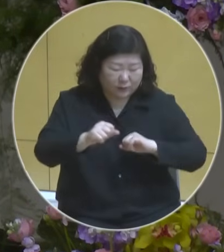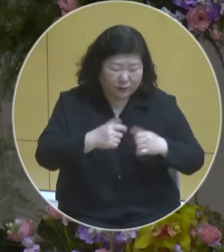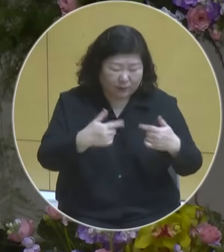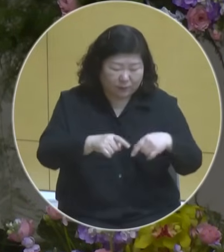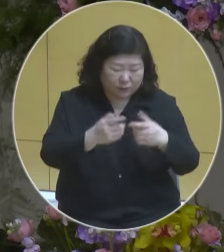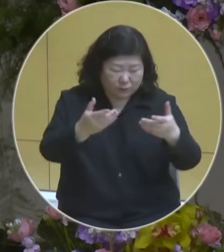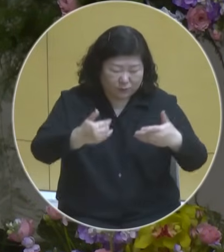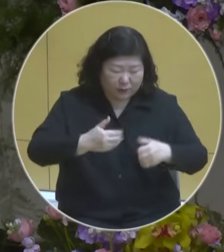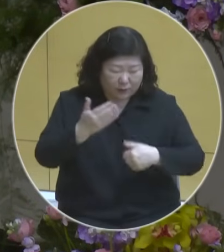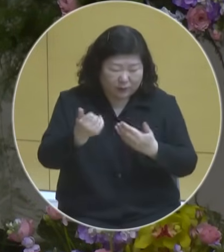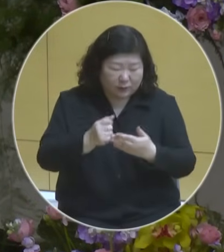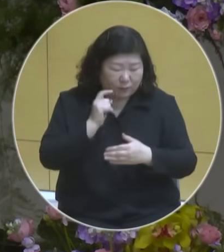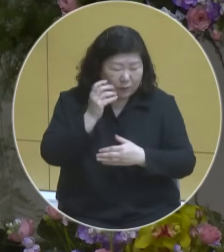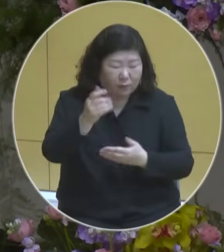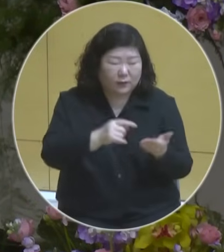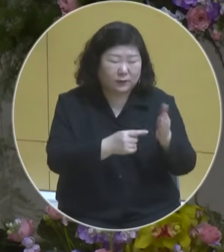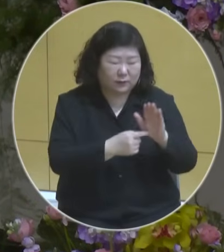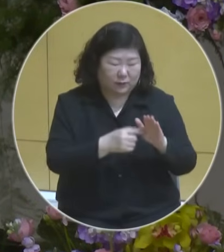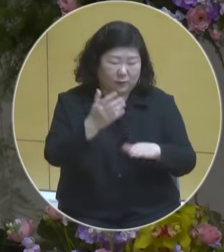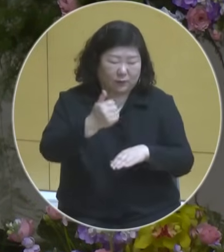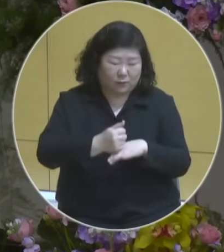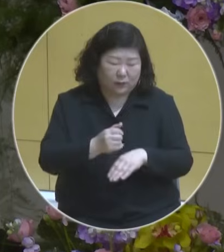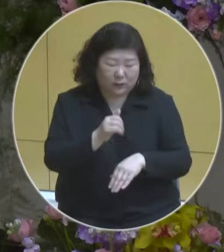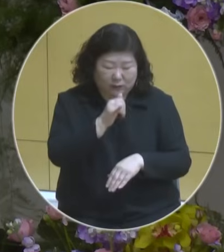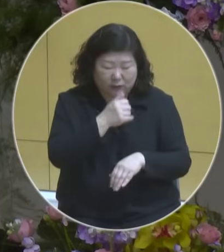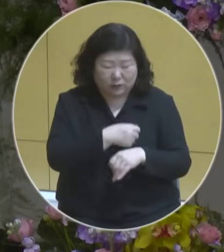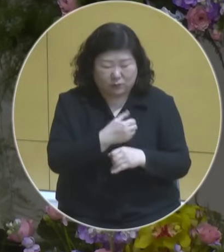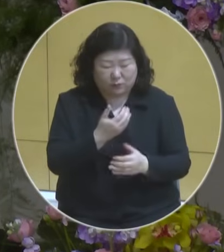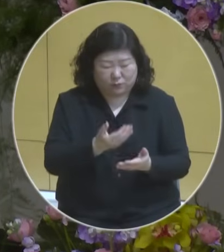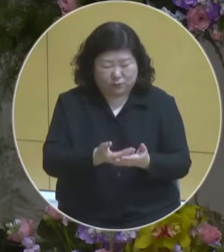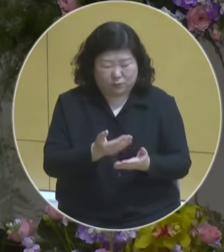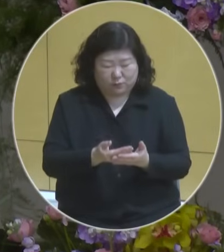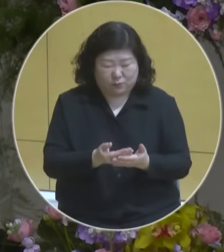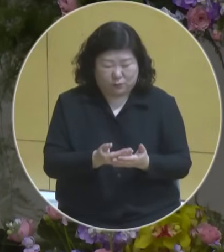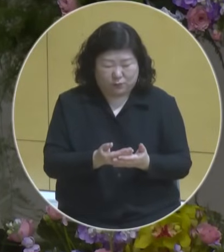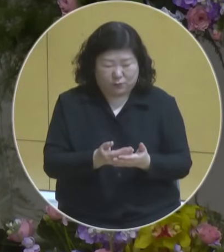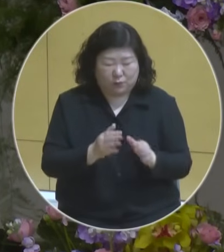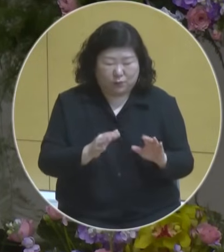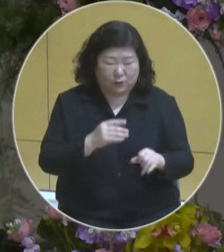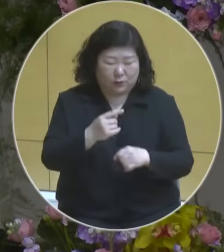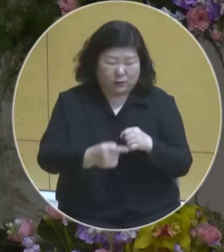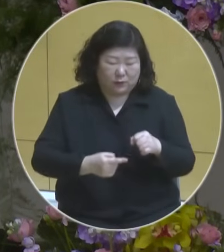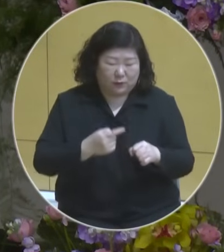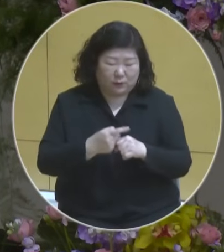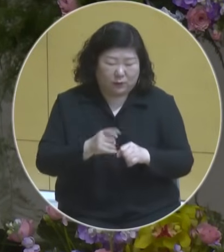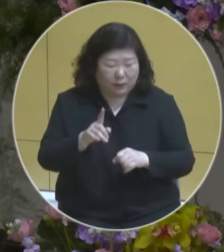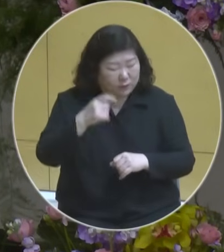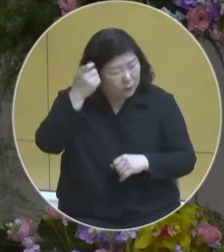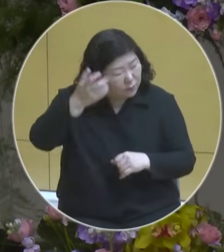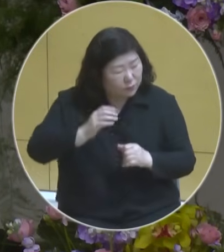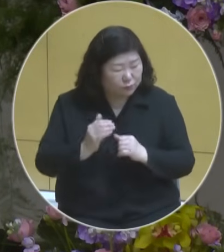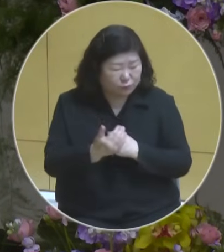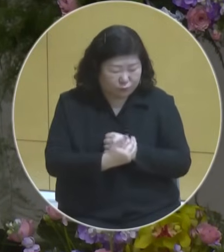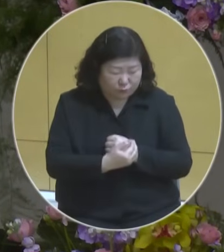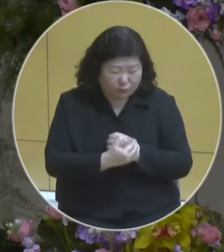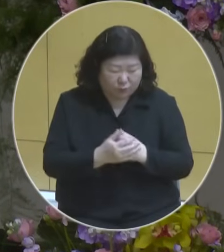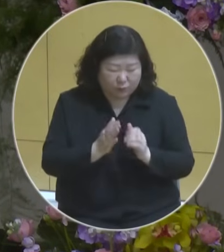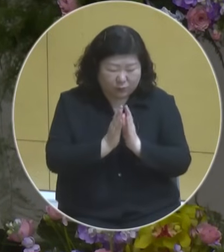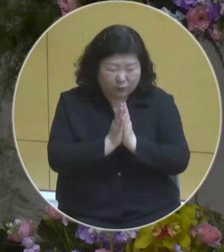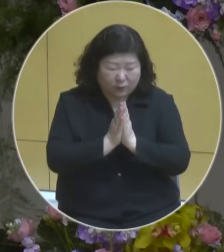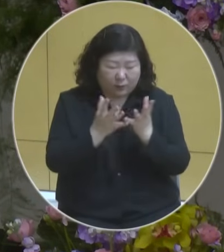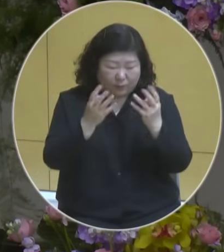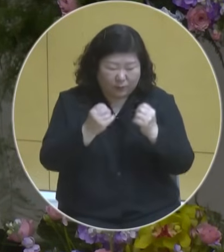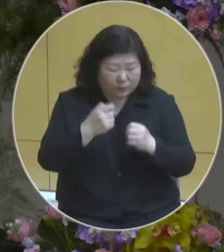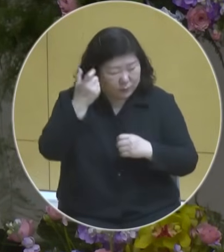영광을 드러내는 결과를 가져오게 해주시옵소서 올해 한 영혼을 품고 기도하여 많은 영혼이 하나님께